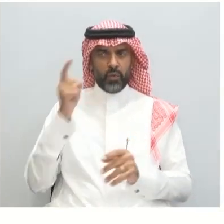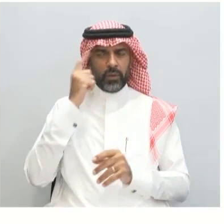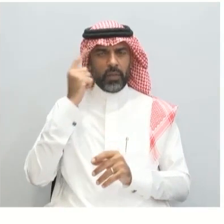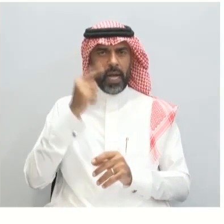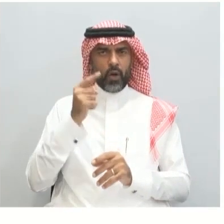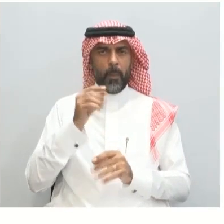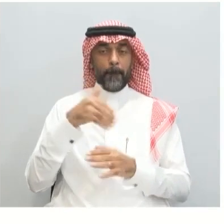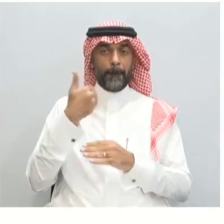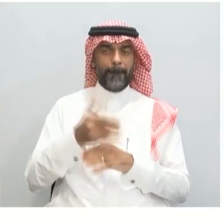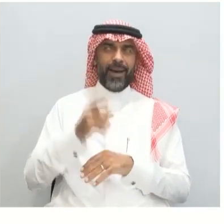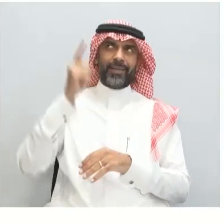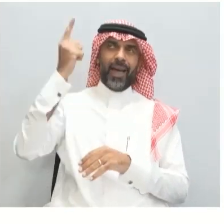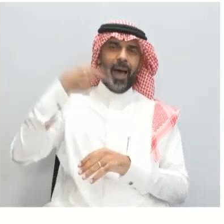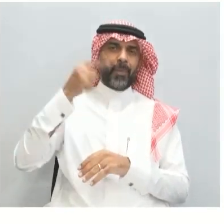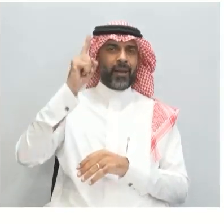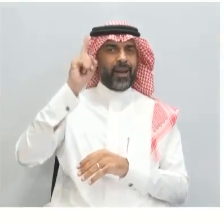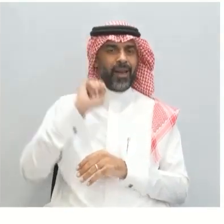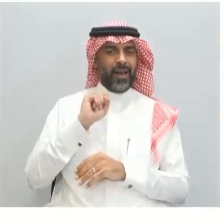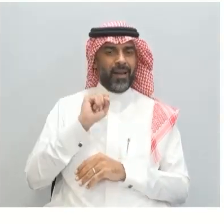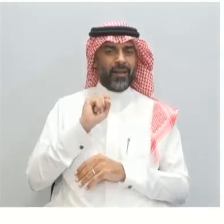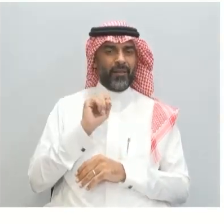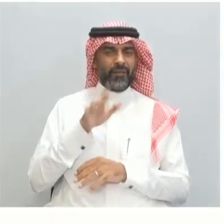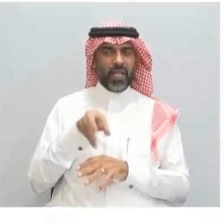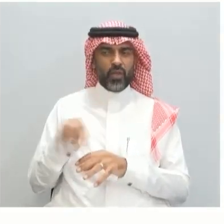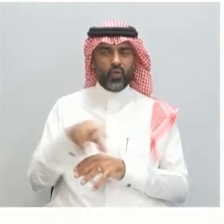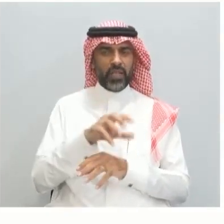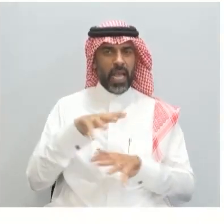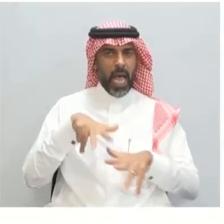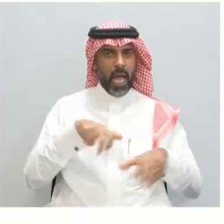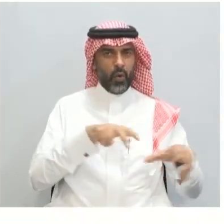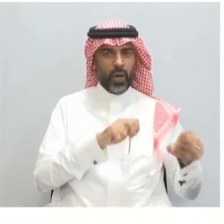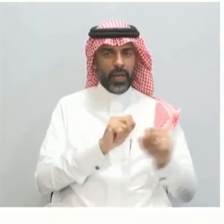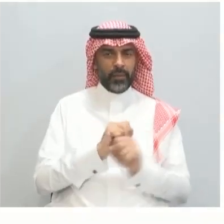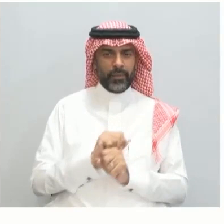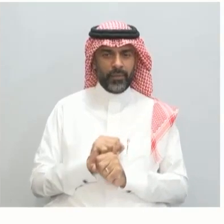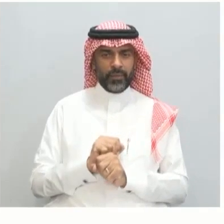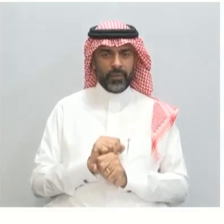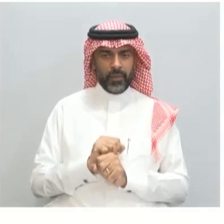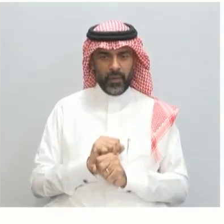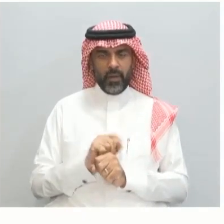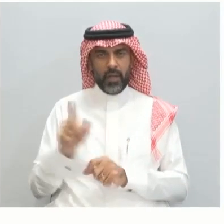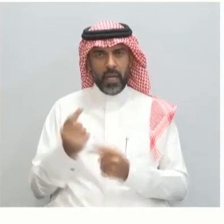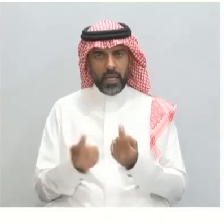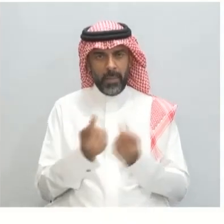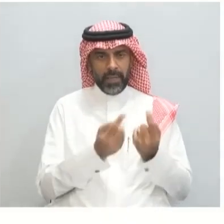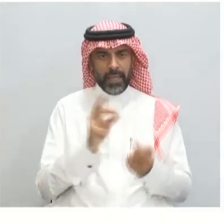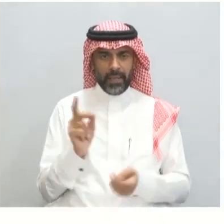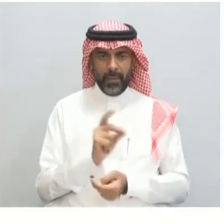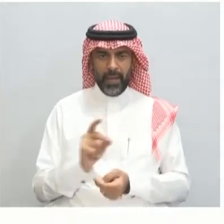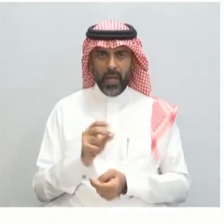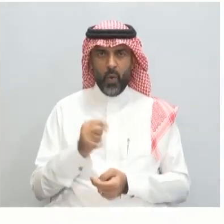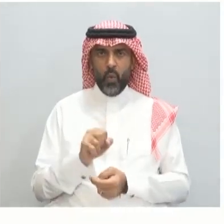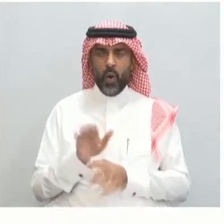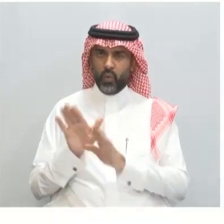تتحكم بتوزيع بعد كبير من الله سبحانه وتعالى في توزيع الحيوانات لدينا عده عوامل النباتات